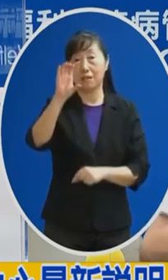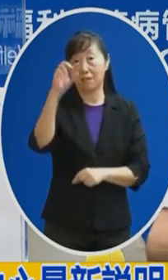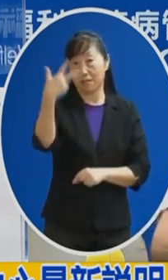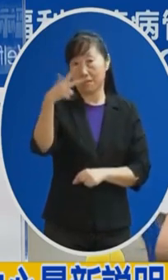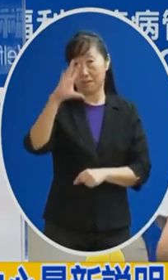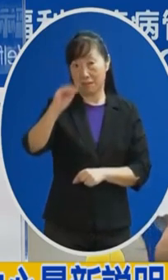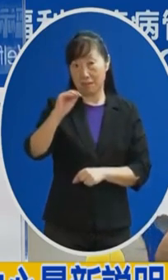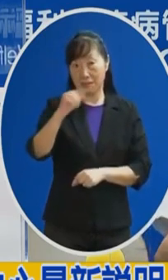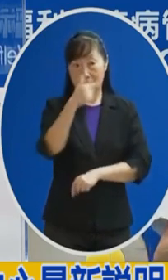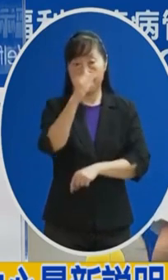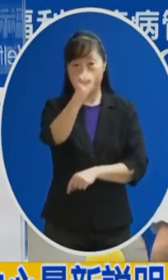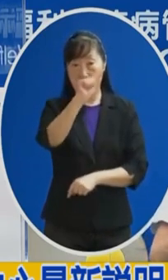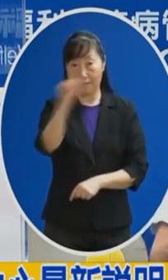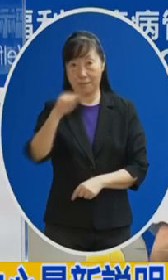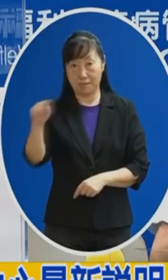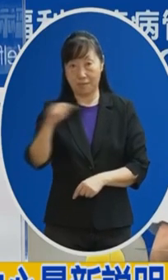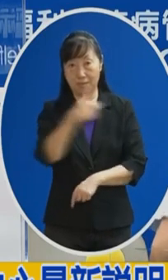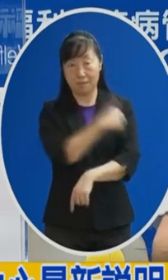197万剂的 A D，